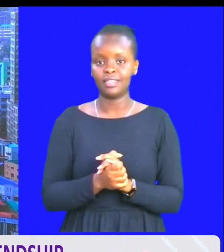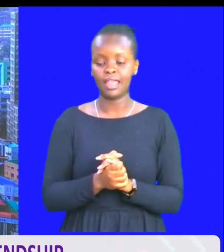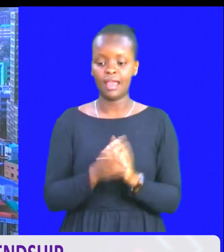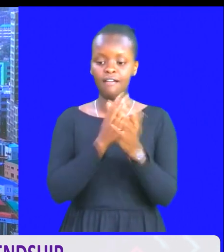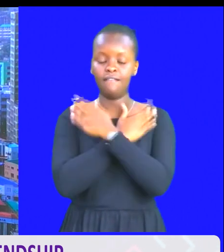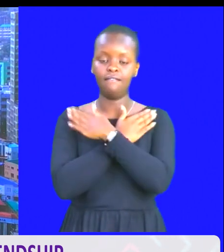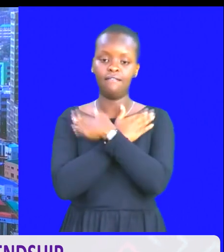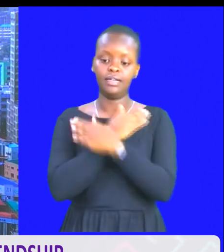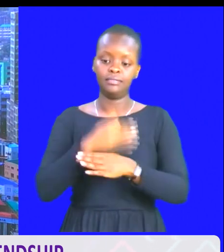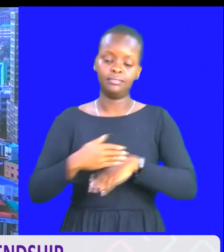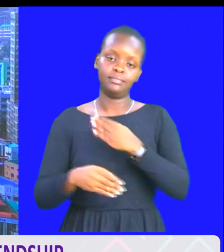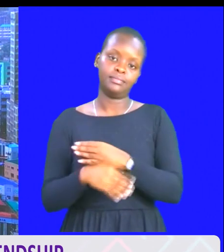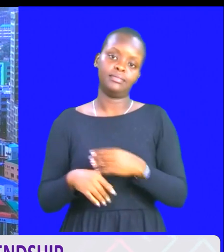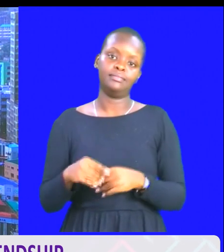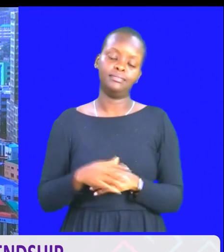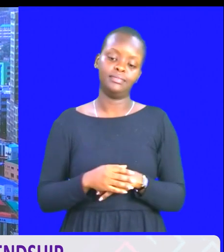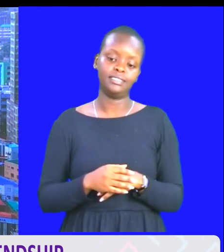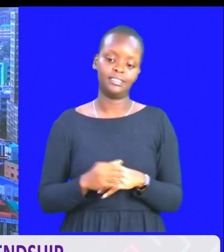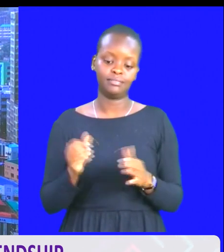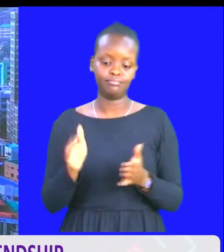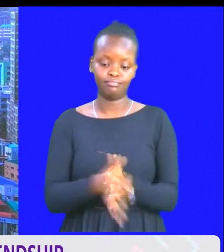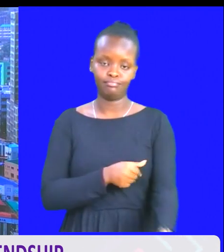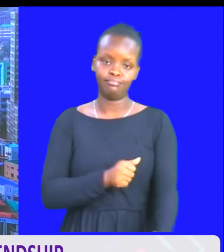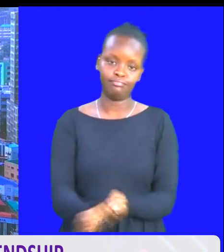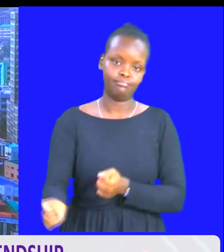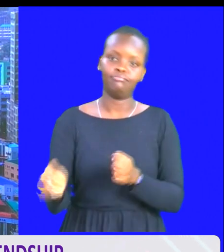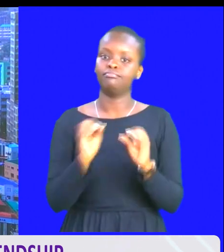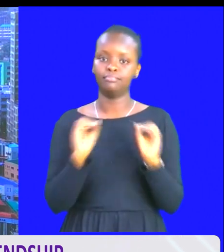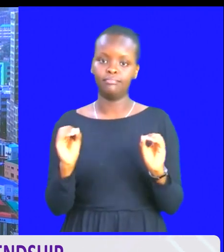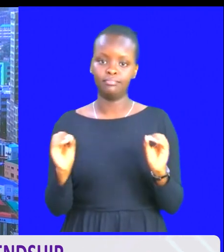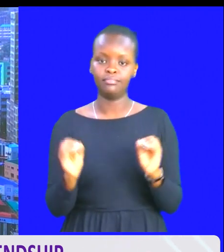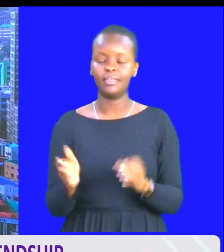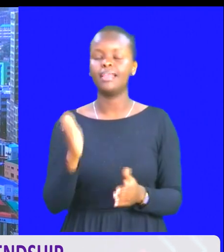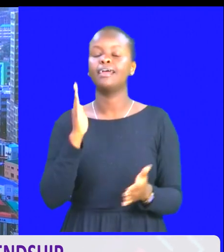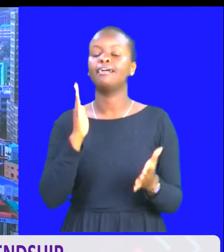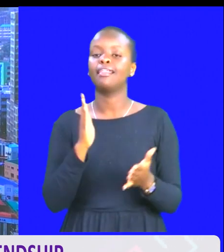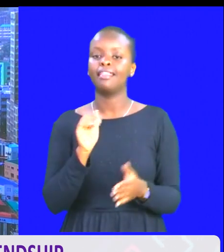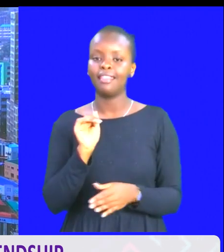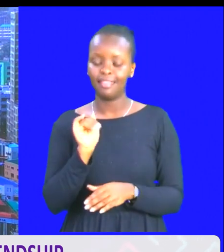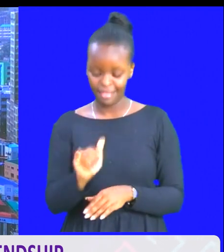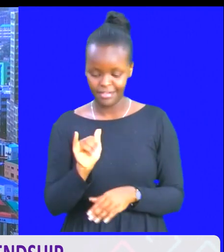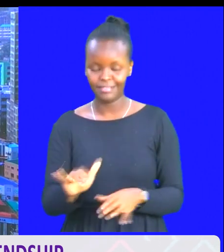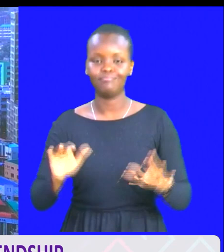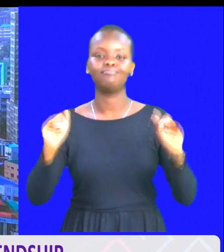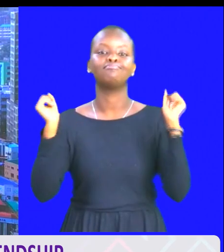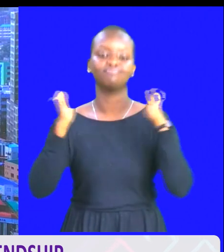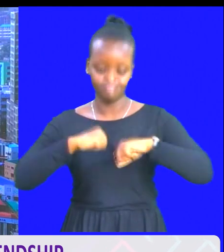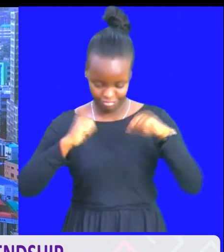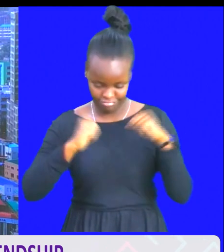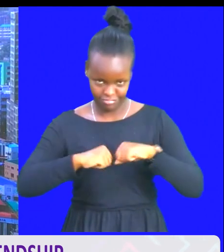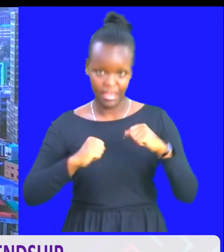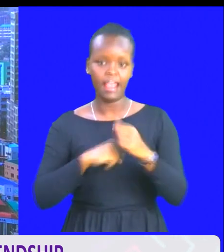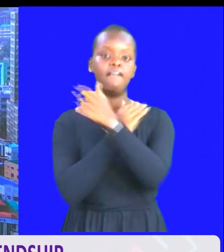ni kujengana kweli sio kubomoana kweli ndio hiyo kabisa leo tunakubali leo tu acha nikubali unajua best nayo ni muhimu